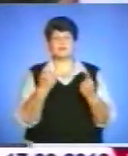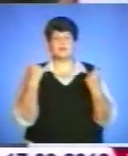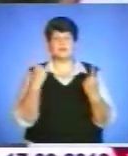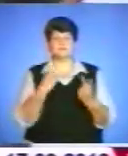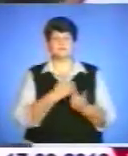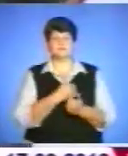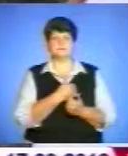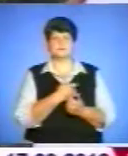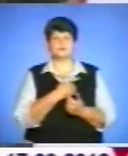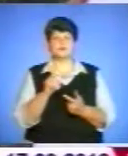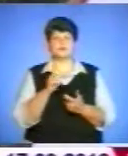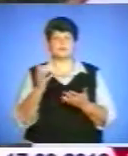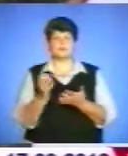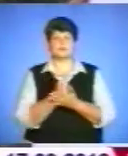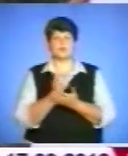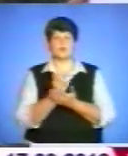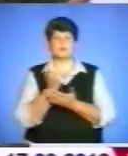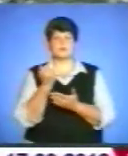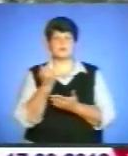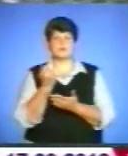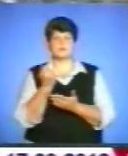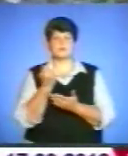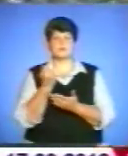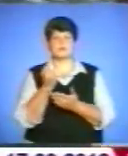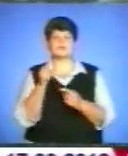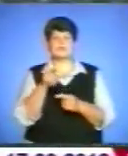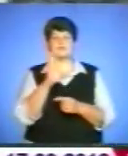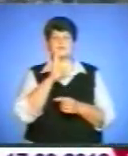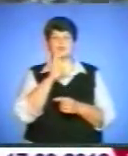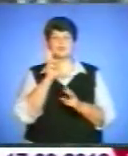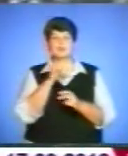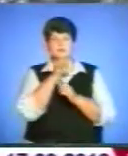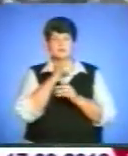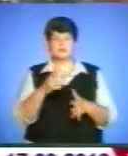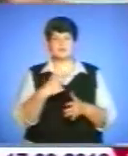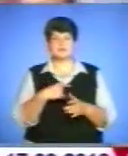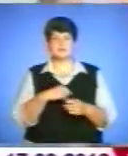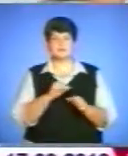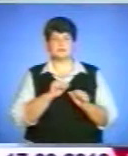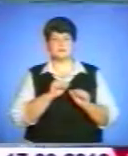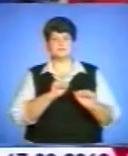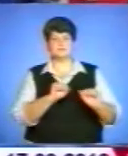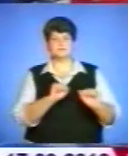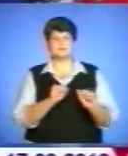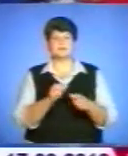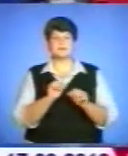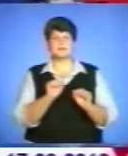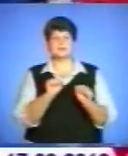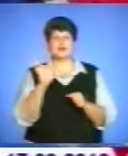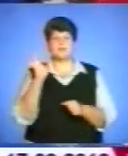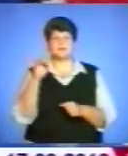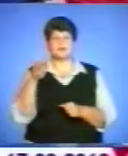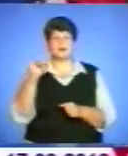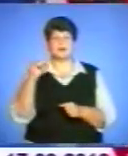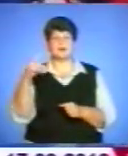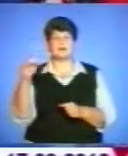щоб досягати успіхів у спорті. Тих дівчат, хто не може за себе постояти, захистить Роман Михальський. Він 2 роки